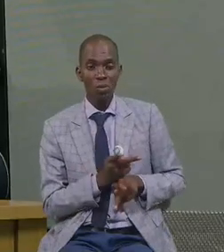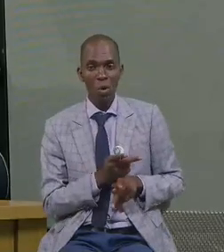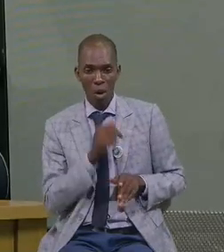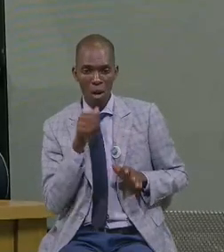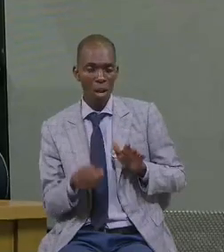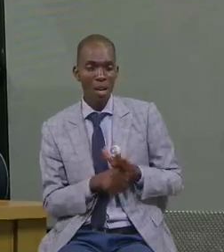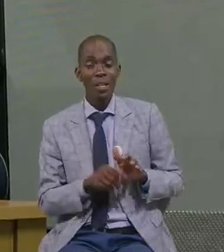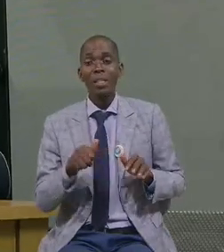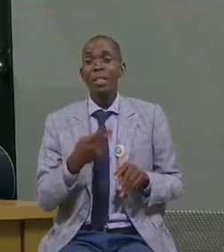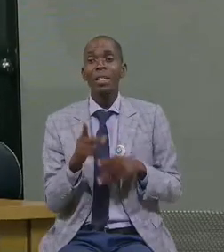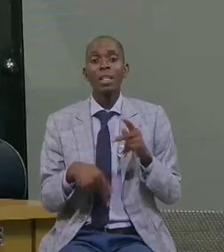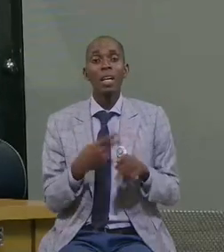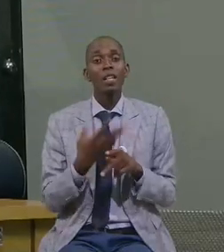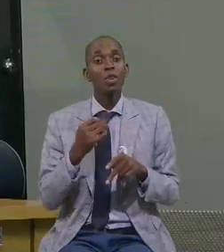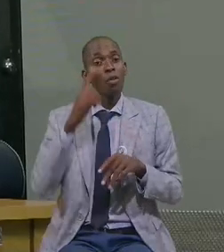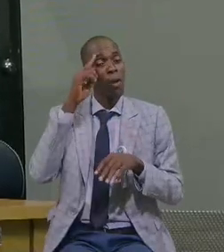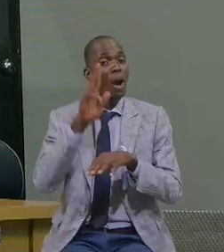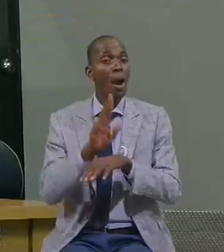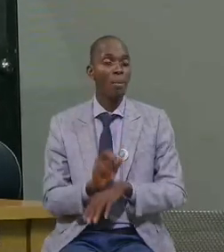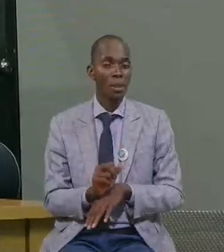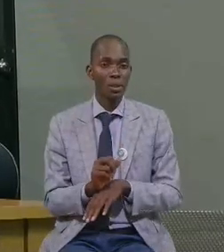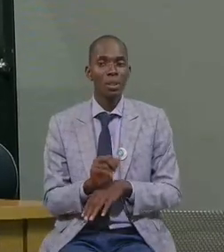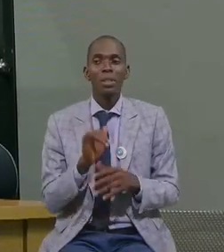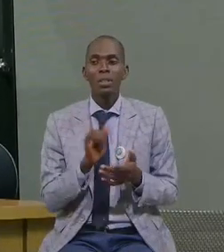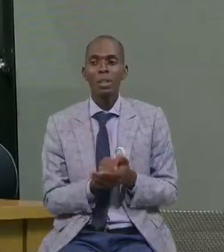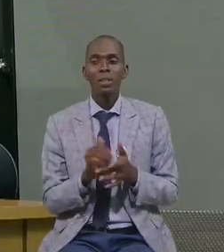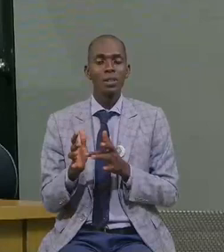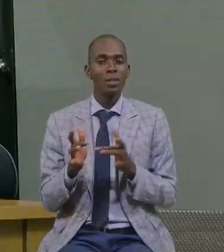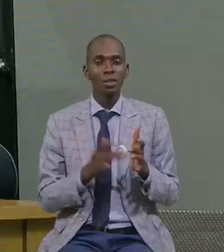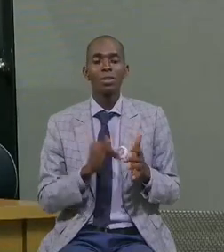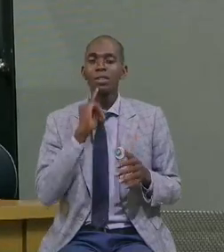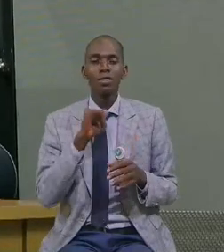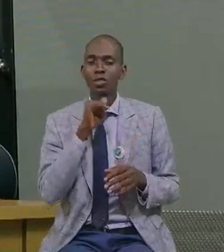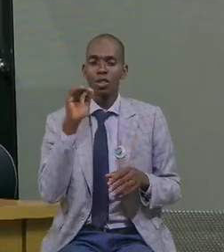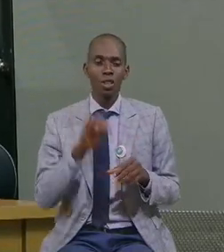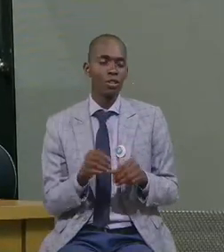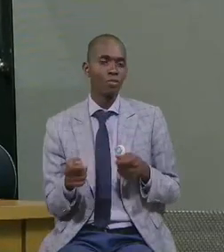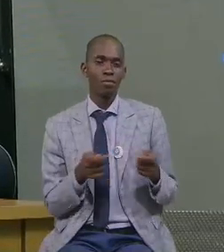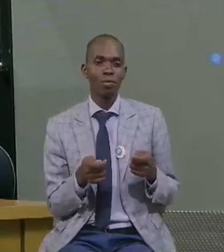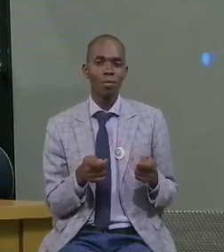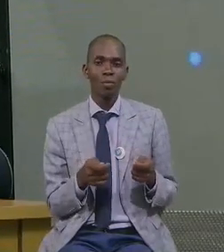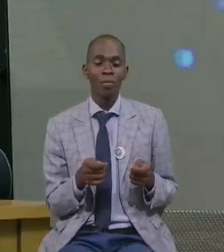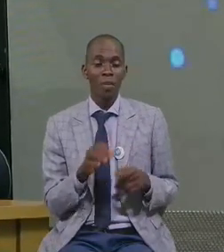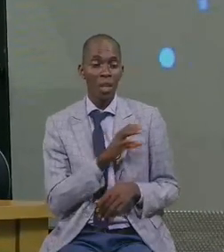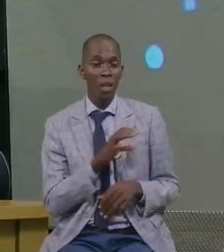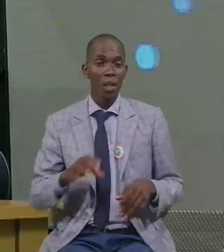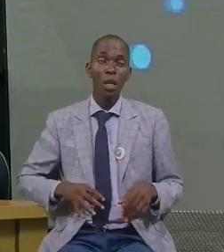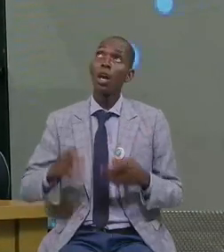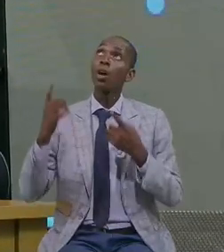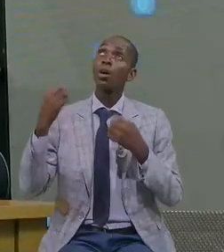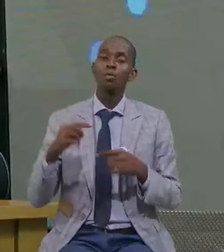une habitude que Christ ne contrôle pas. Christ vient